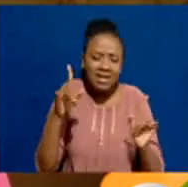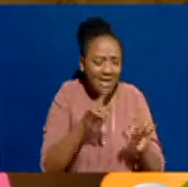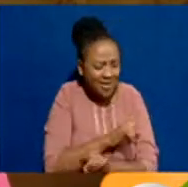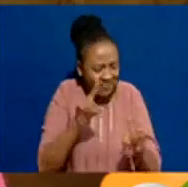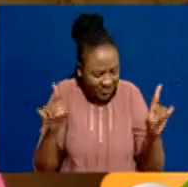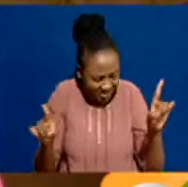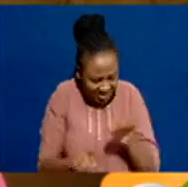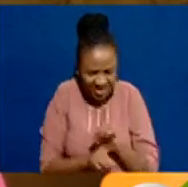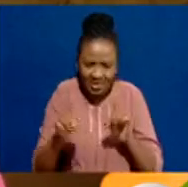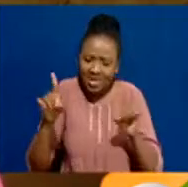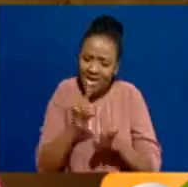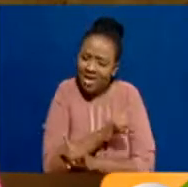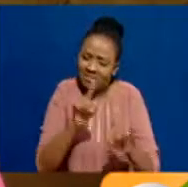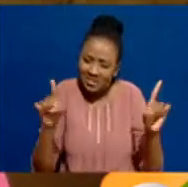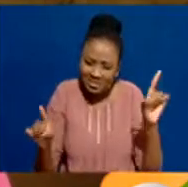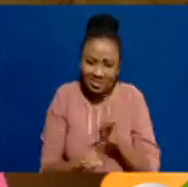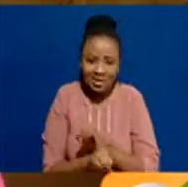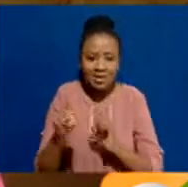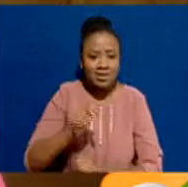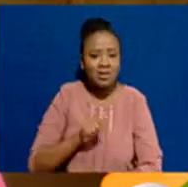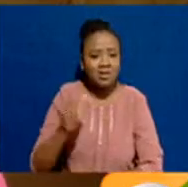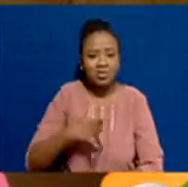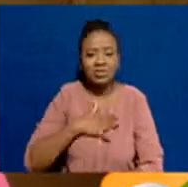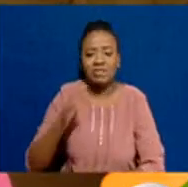kitu. Kila kitu.